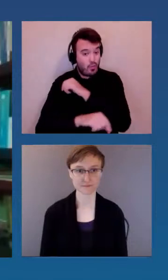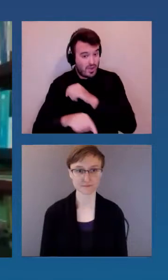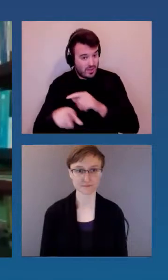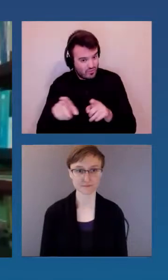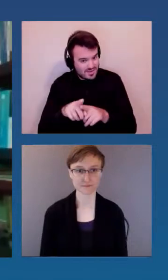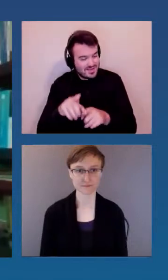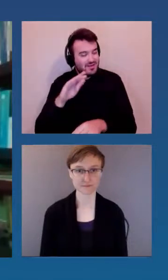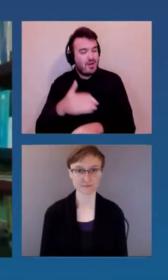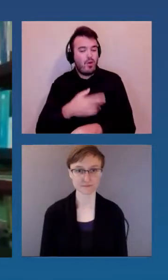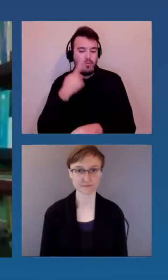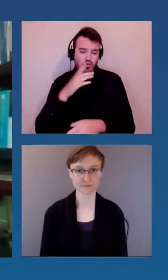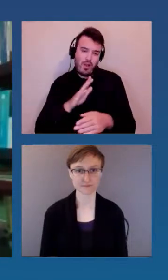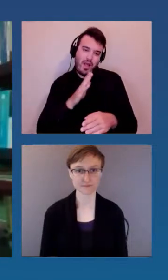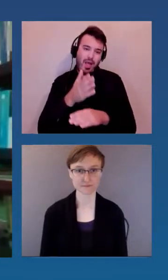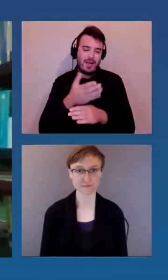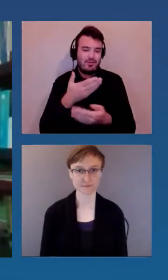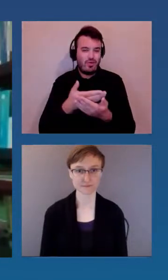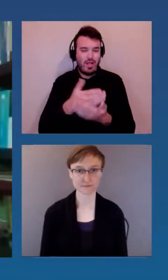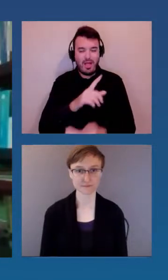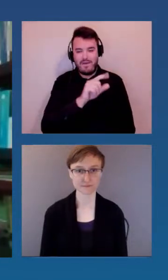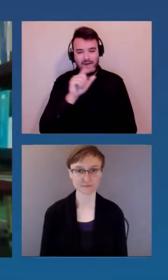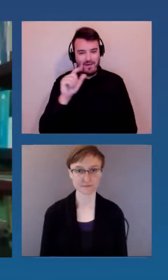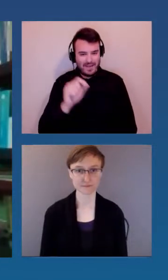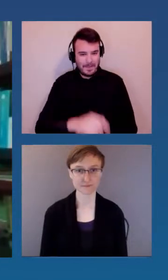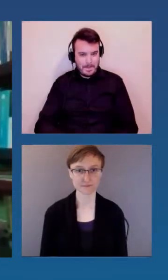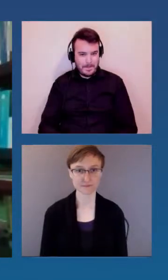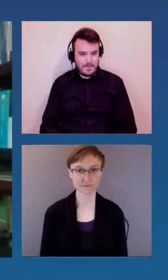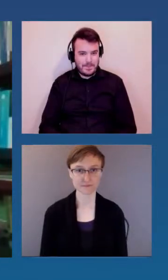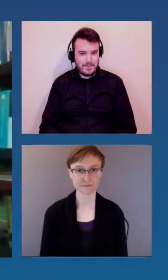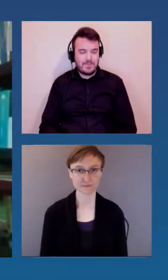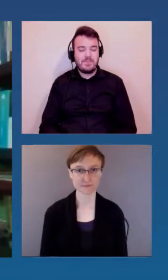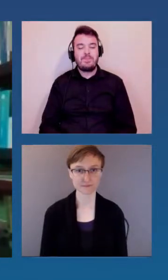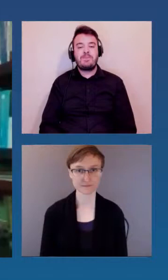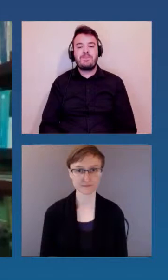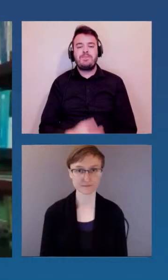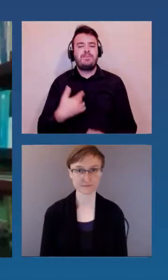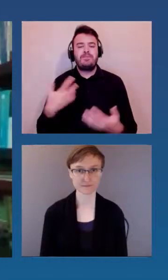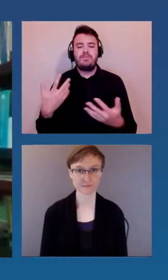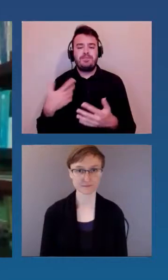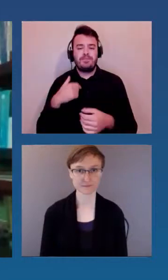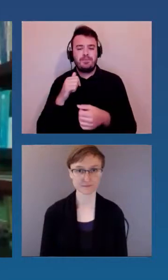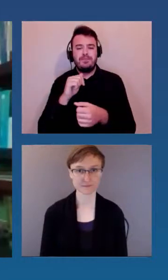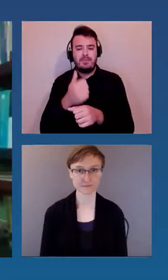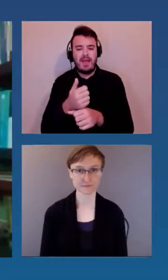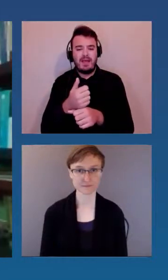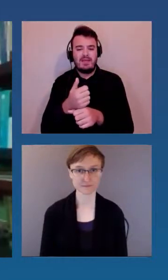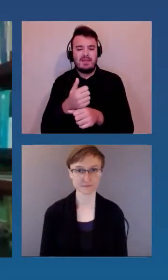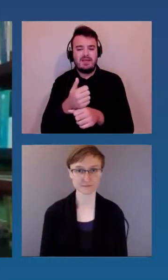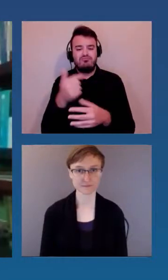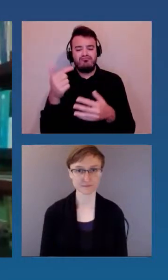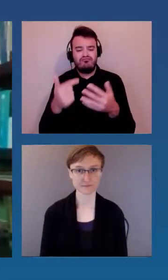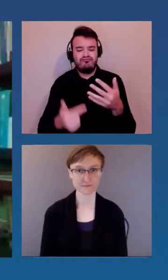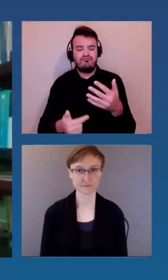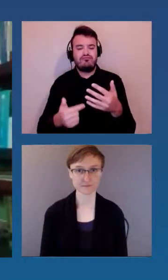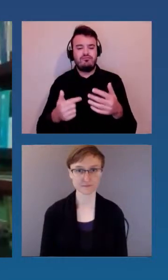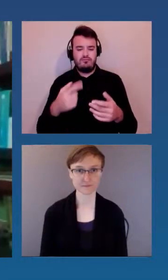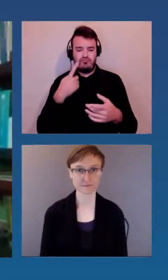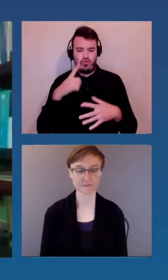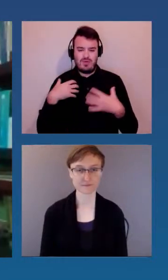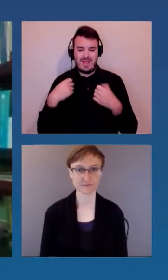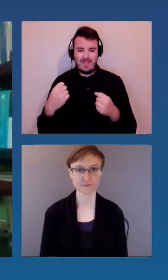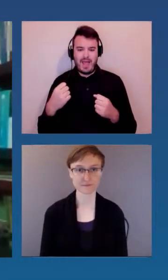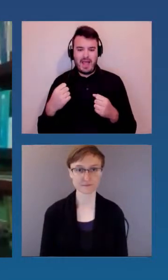vraiment, c'est notre environnement et c'est ce que nos interactions, ce que nous faisons ensemble. Alors, bien sûr, comme mes collègues l'ont dit avant moi, nous avons fait